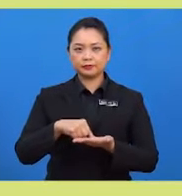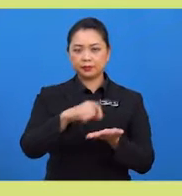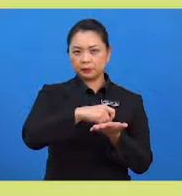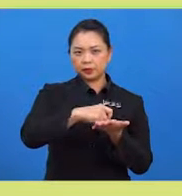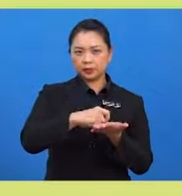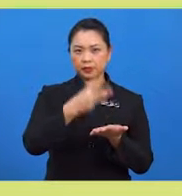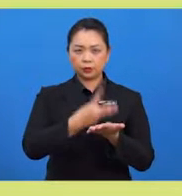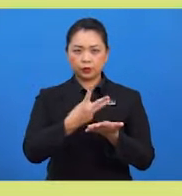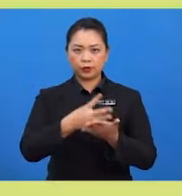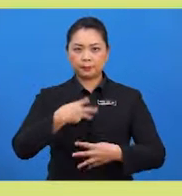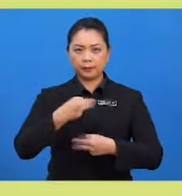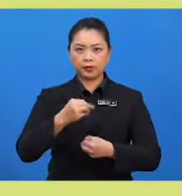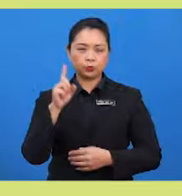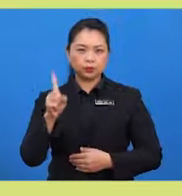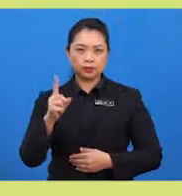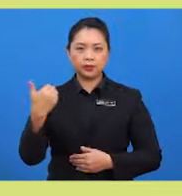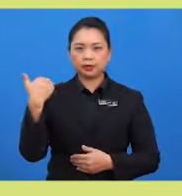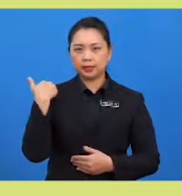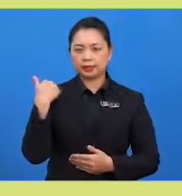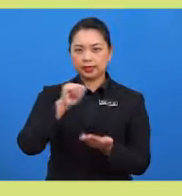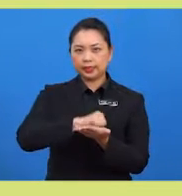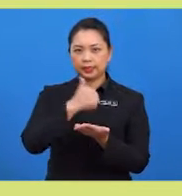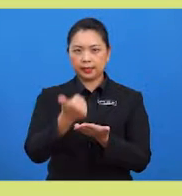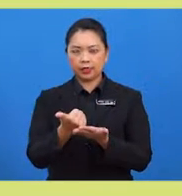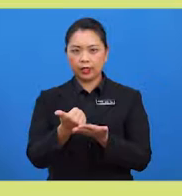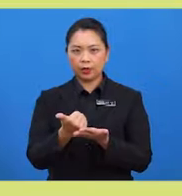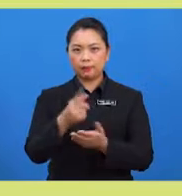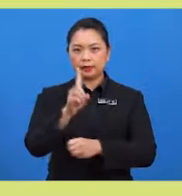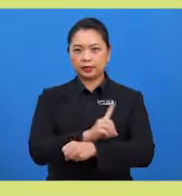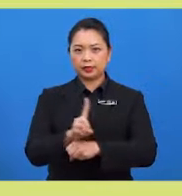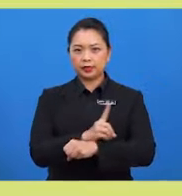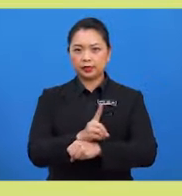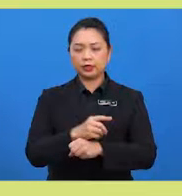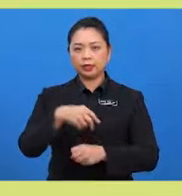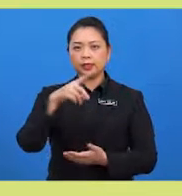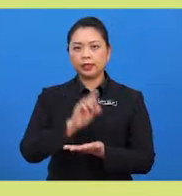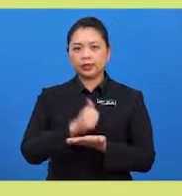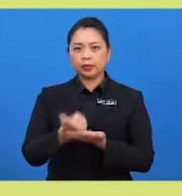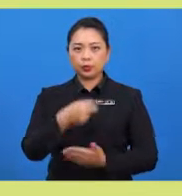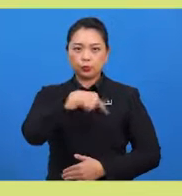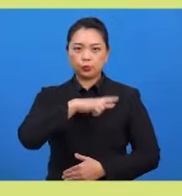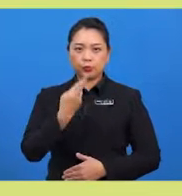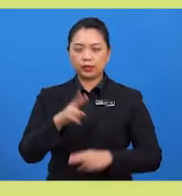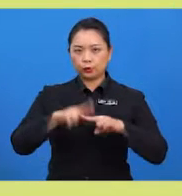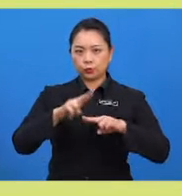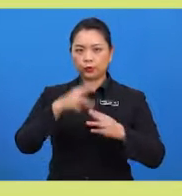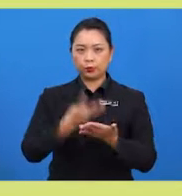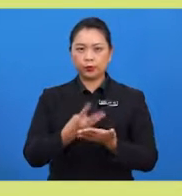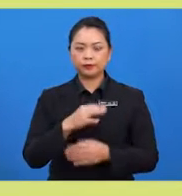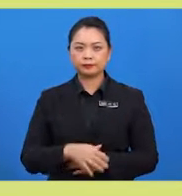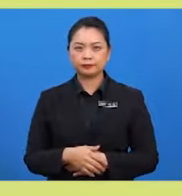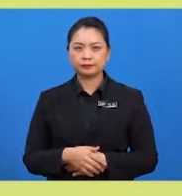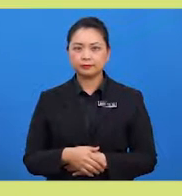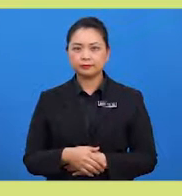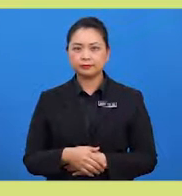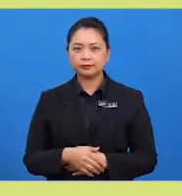milikan tunggal terdiri daripada akaun perdagangan, akaun untung rugi dan penyata kedudukan kewangan.